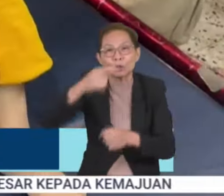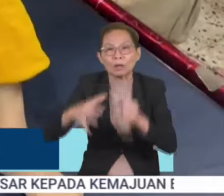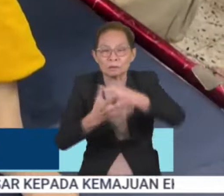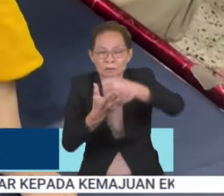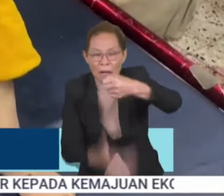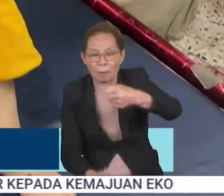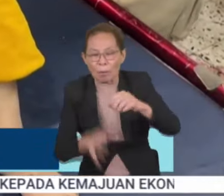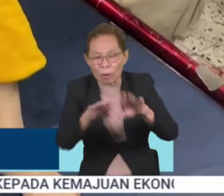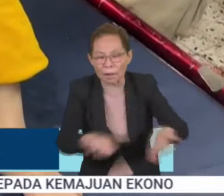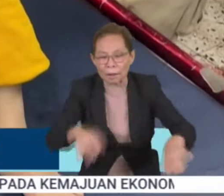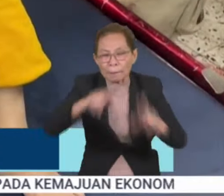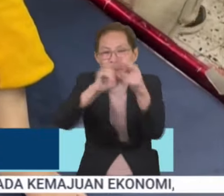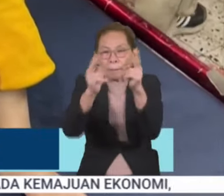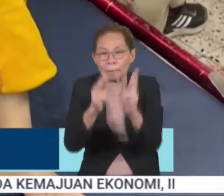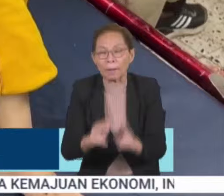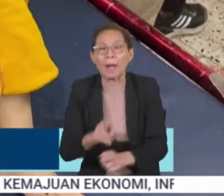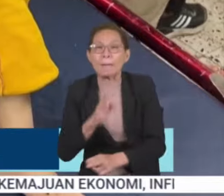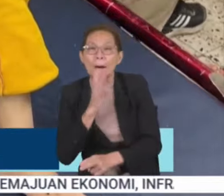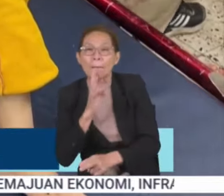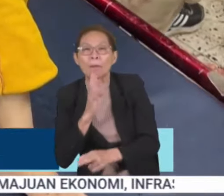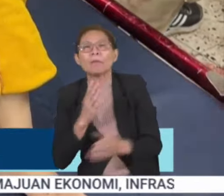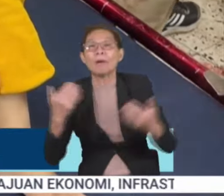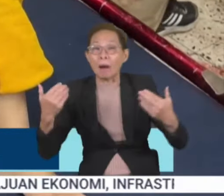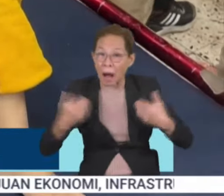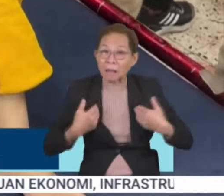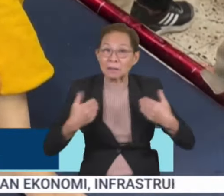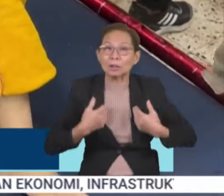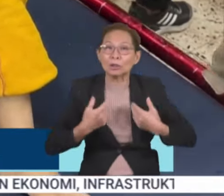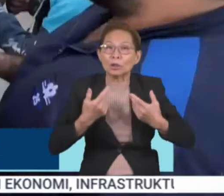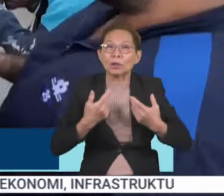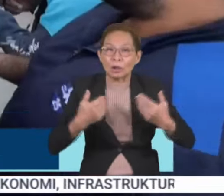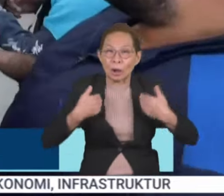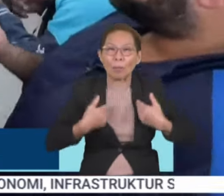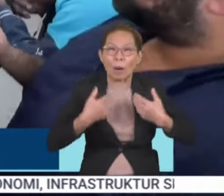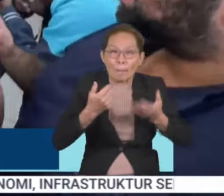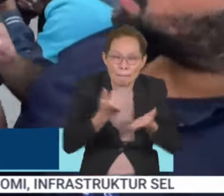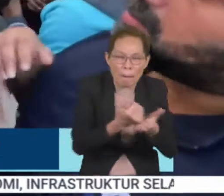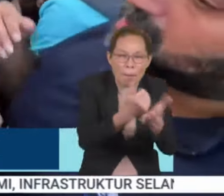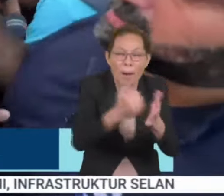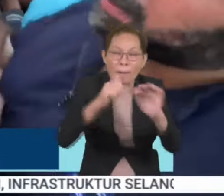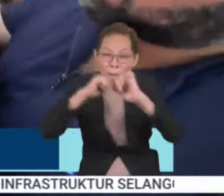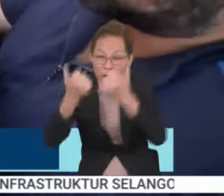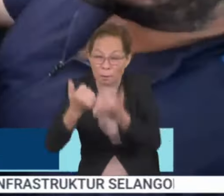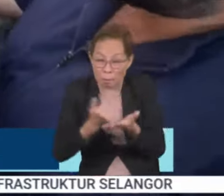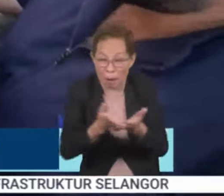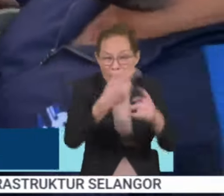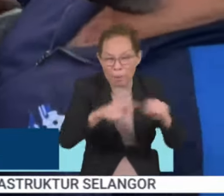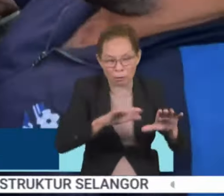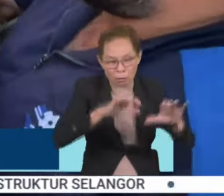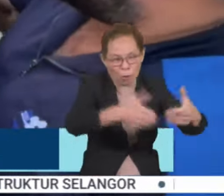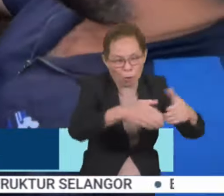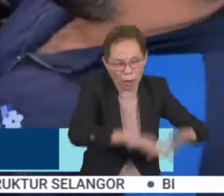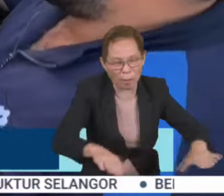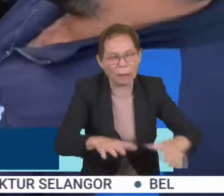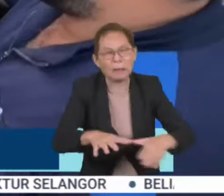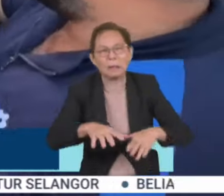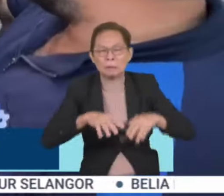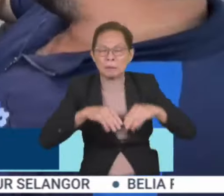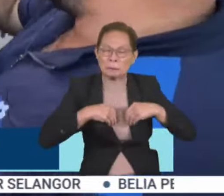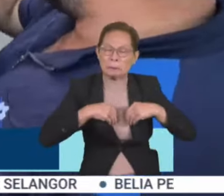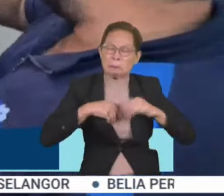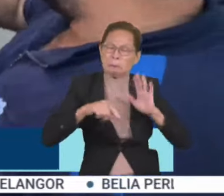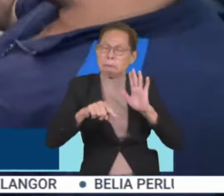Tabung Kanak-kanak PBB, UNICEF menyifatkan walaupun usaha besar daripada agensi bantuan, namun golongan kanak-kanak telah menerima kesan